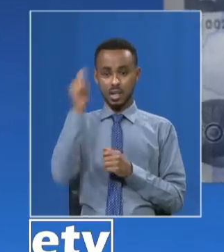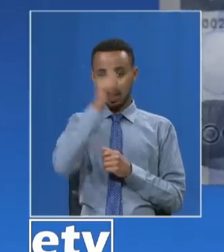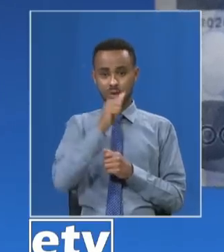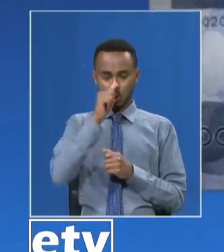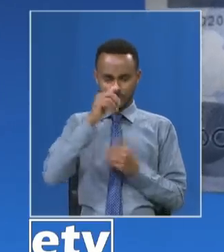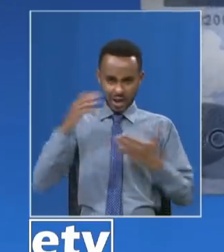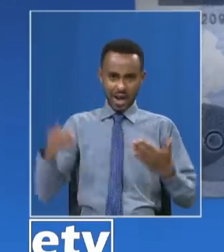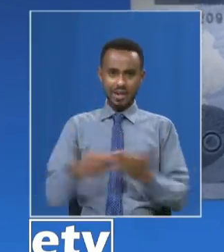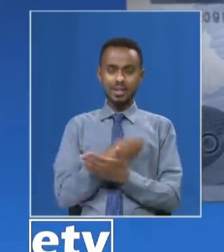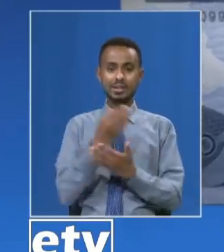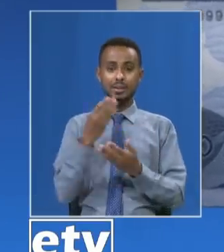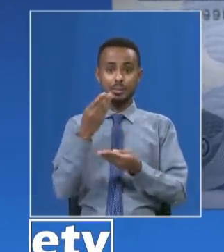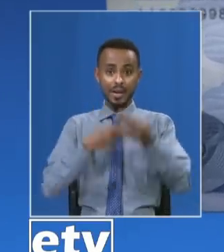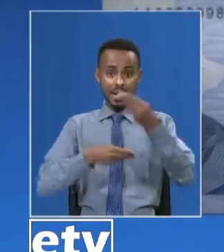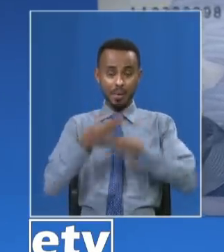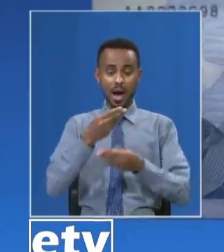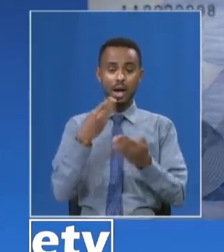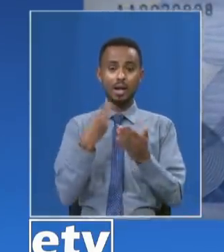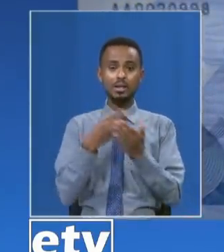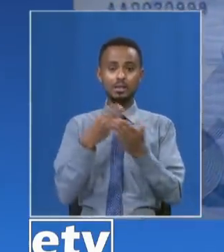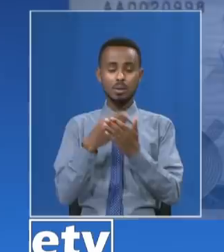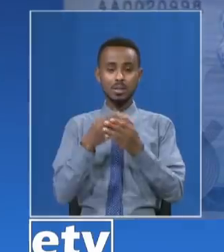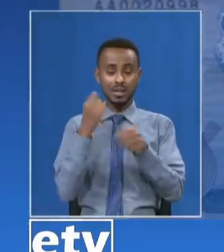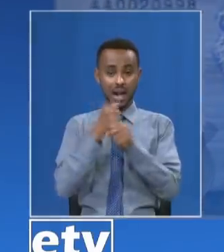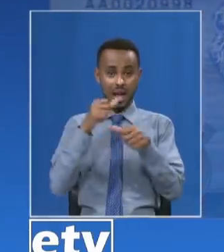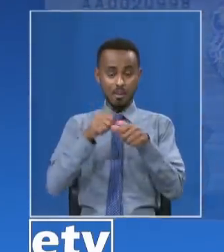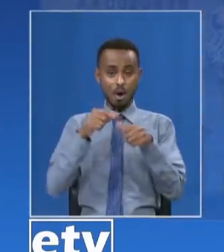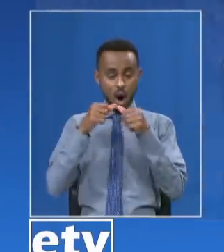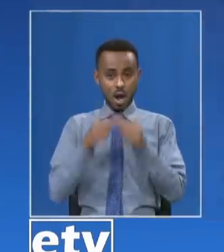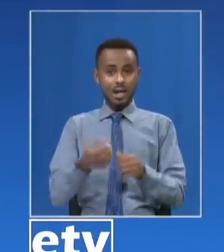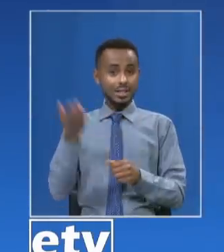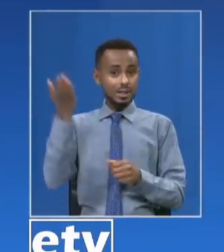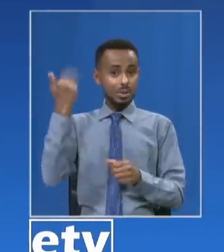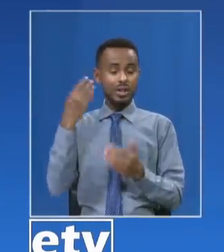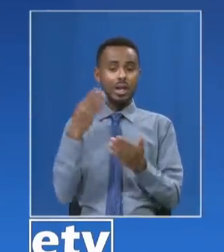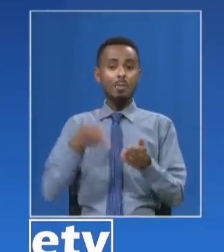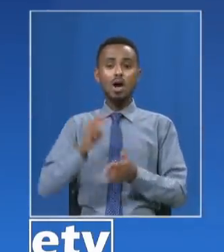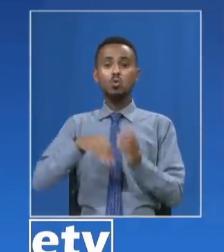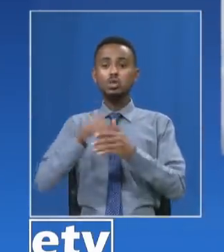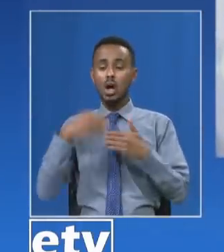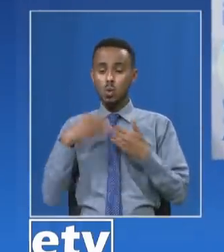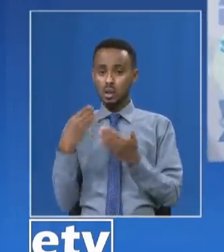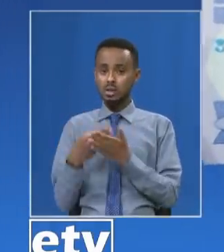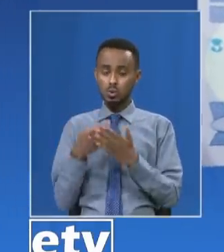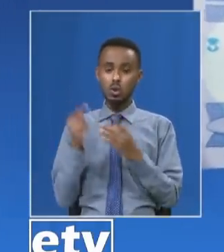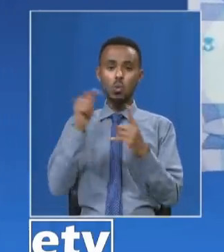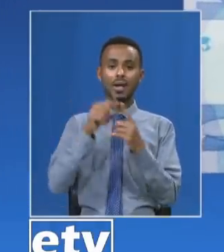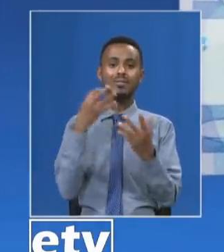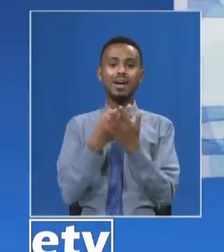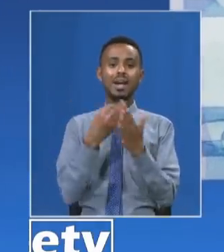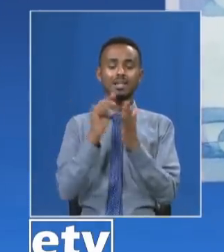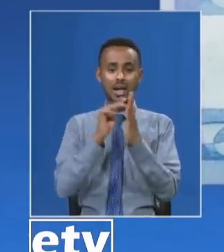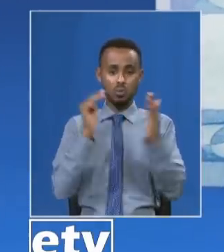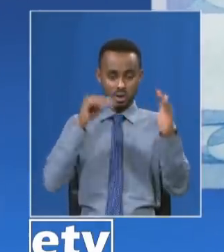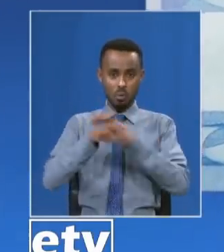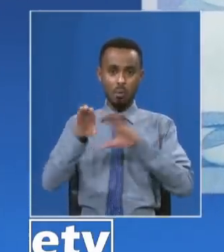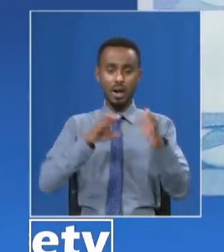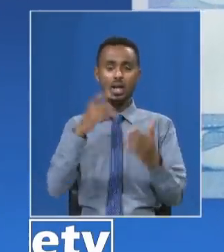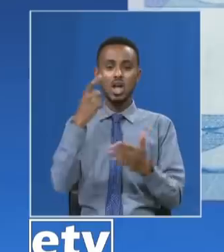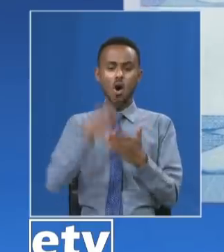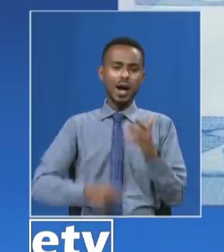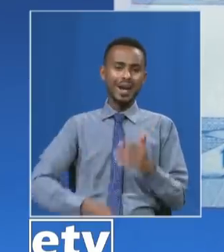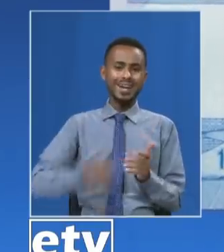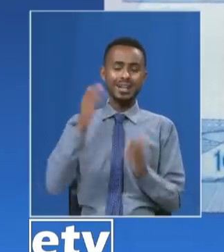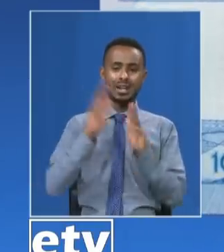ኢትዮጵያ አዲስ መገበያ የብር ኖት በስራ ላይ ማዋላ ከዚህ ቀደም ከባንክ ውጪ ያሉ ገንዘቦችን ወደ ፋይናንስ ስርዓቱ እንዲገቡ በማድረግ የዋጋ